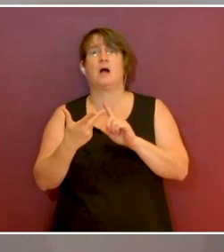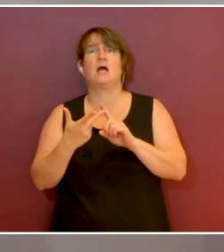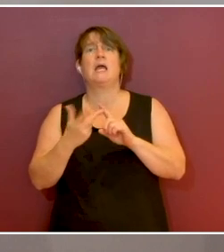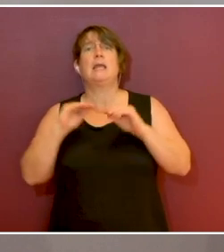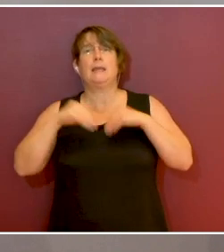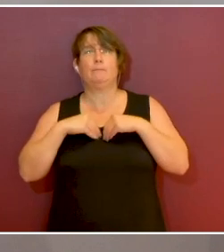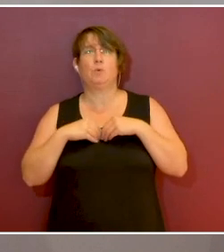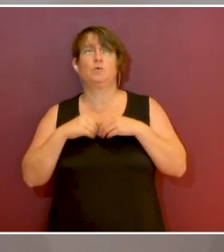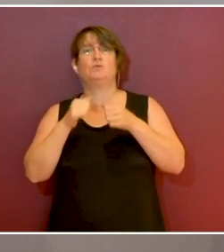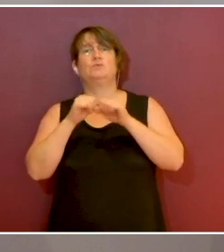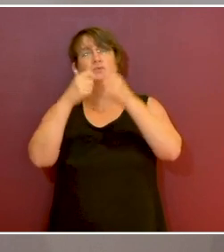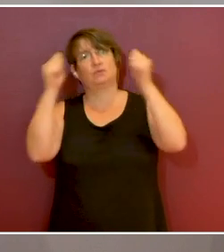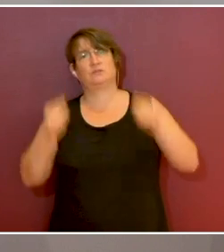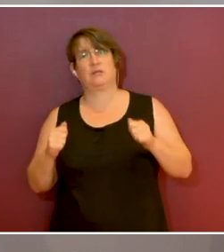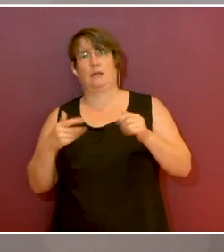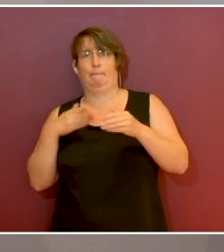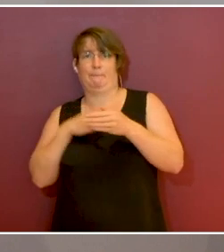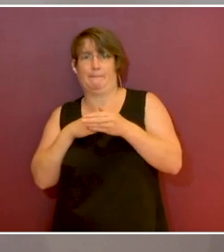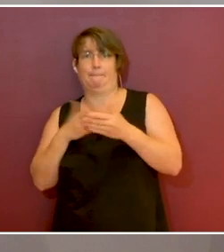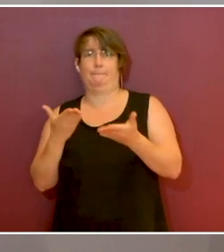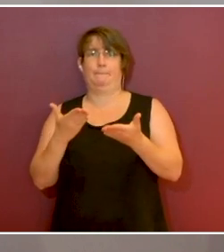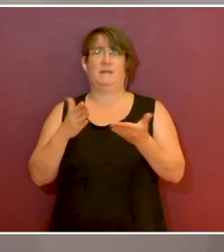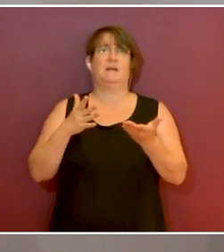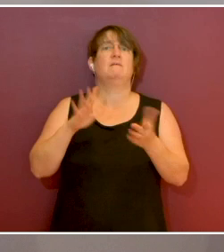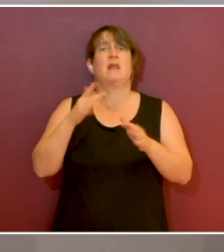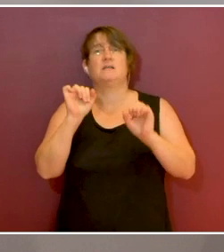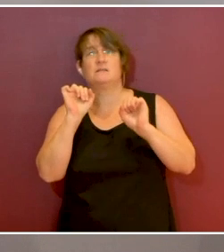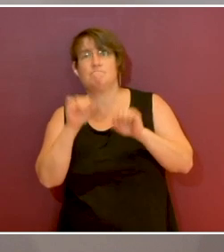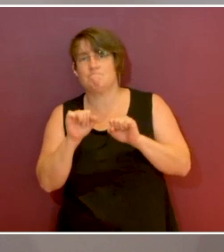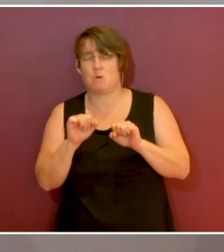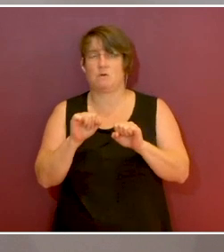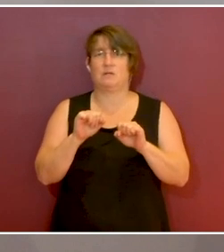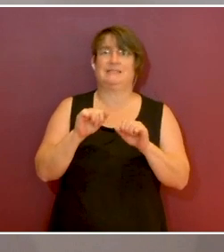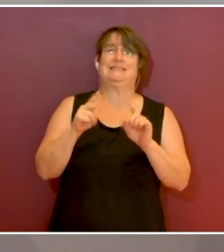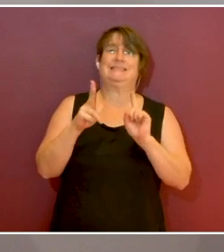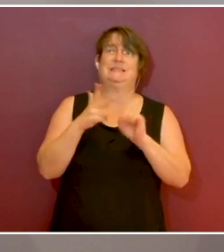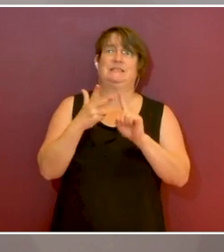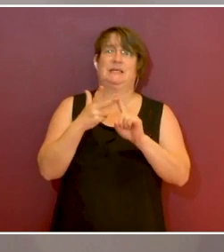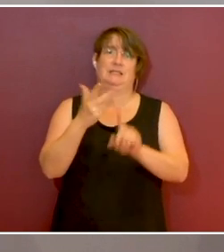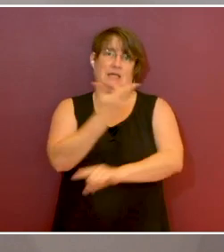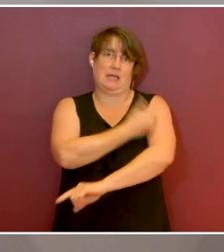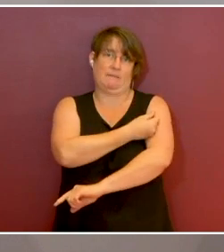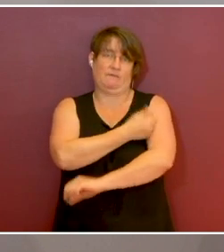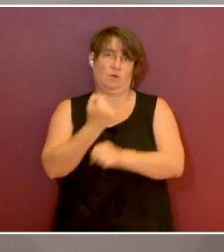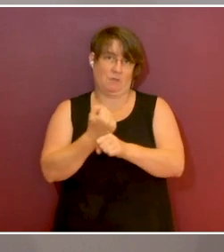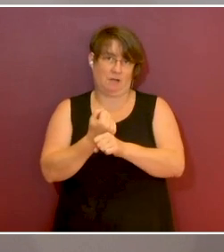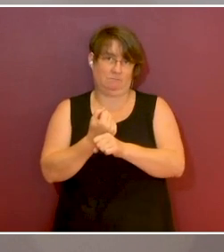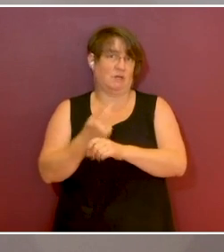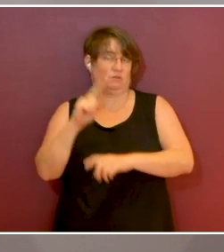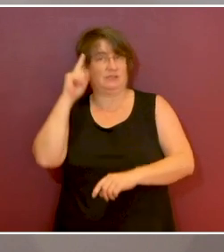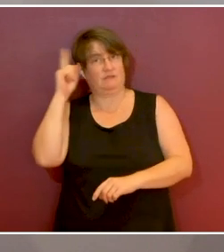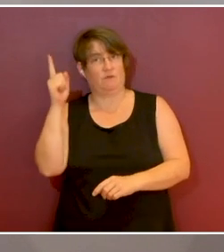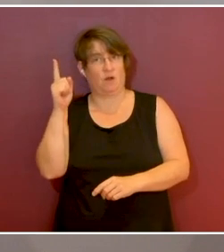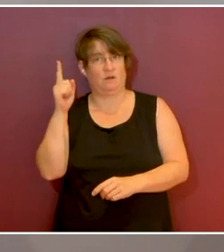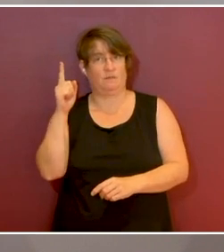sein wird, eine Drittimpfung zu machen. Dann werden wir uns darauf vorbereiten. Herr Spahn hat ja